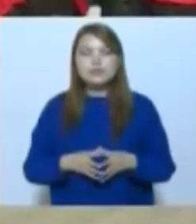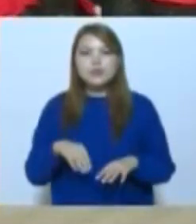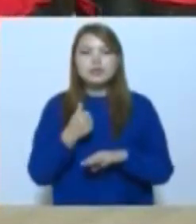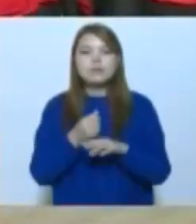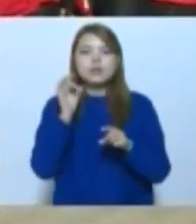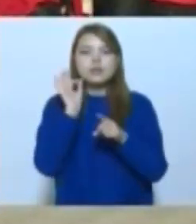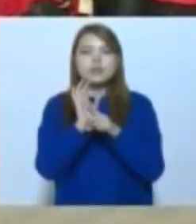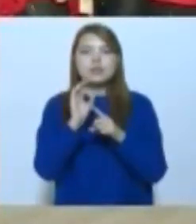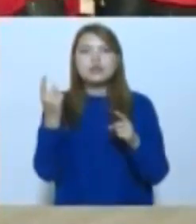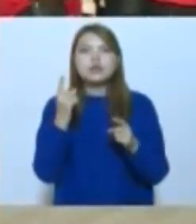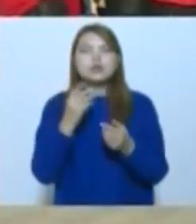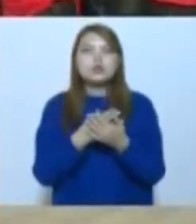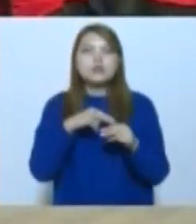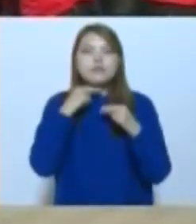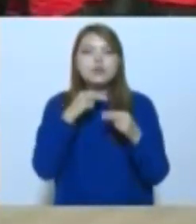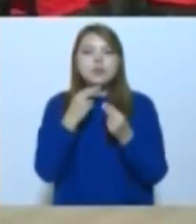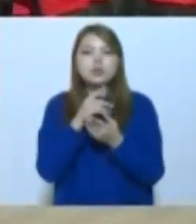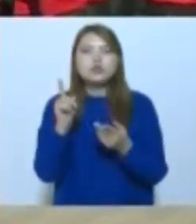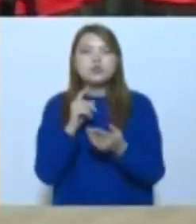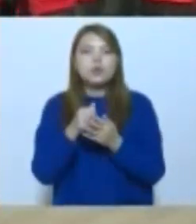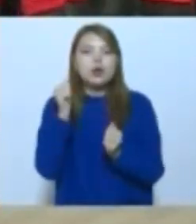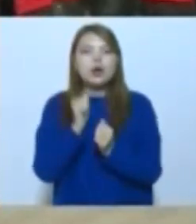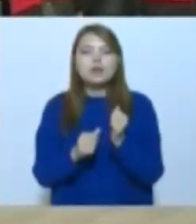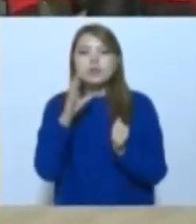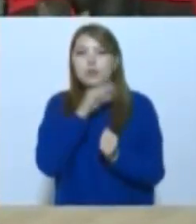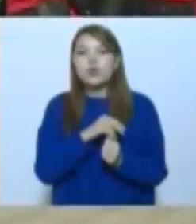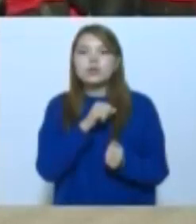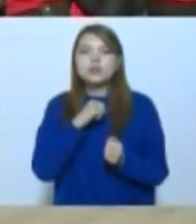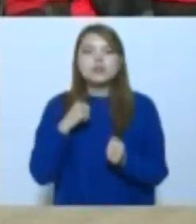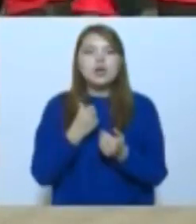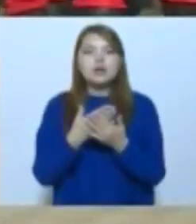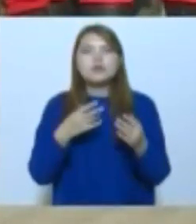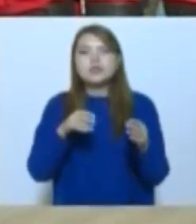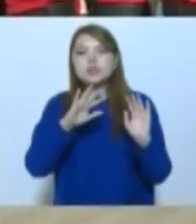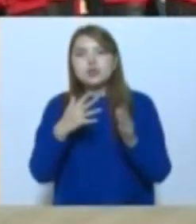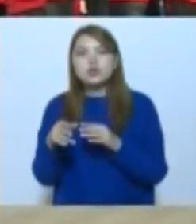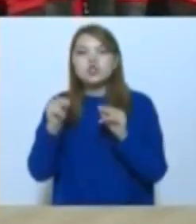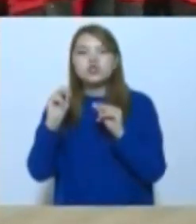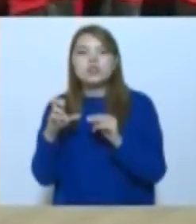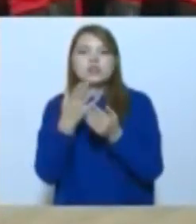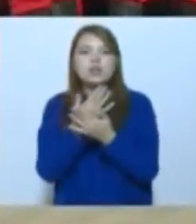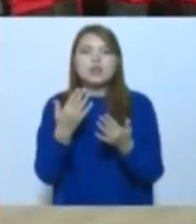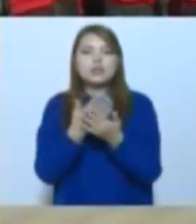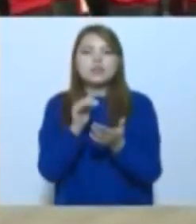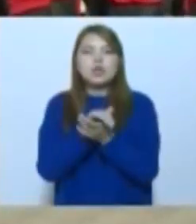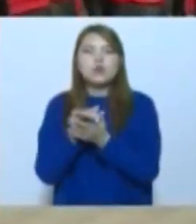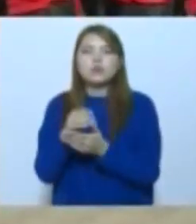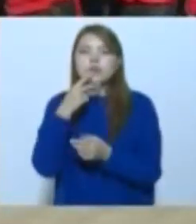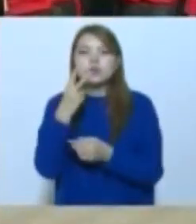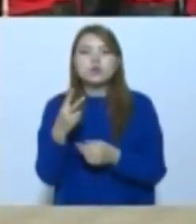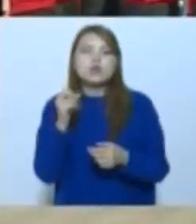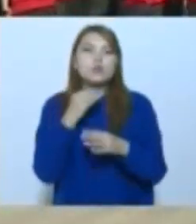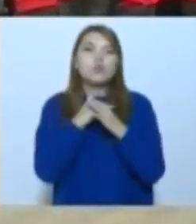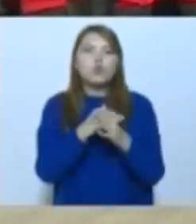Основная цель этого мероприятия – привлечь внимание населения, чтобы каждый мог правильно вести себя во время какой-либо чрезвычайной ситуации и ознакомиться с методом